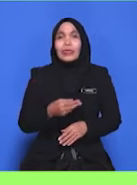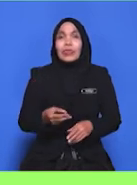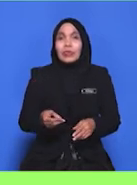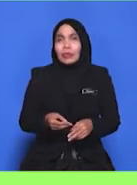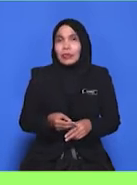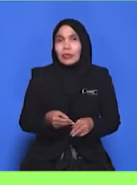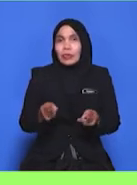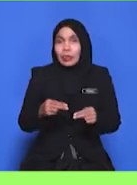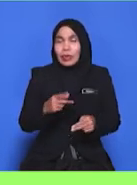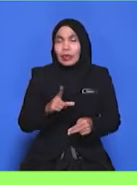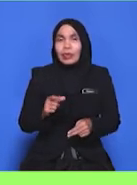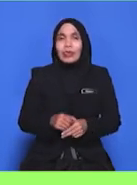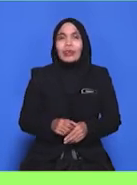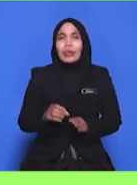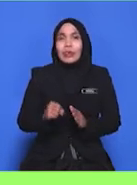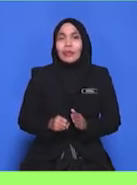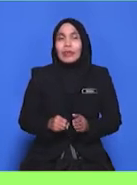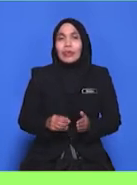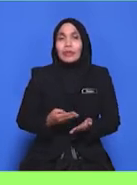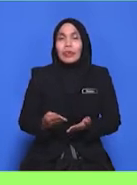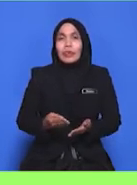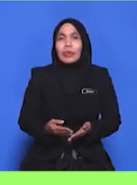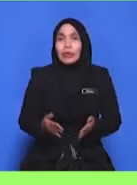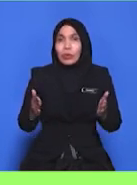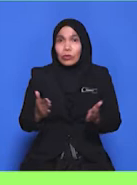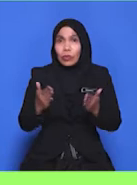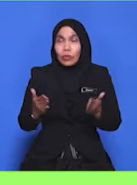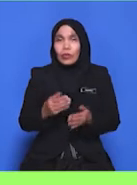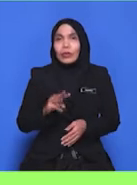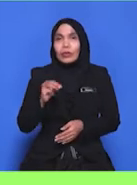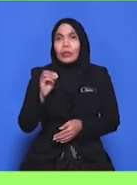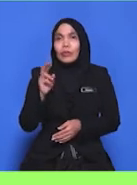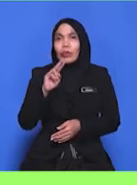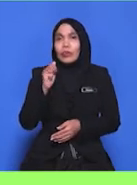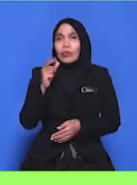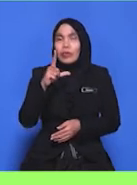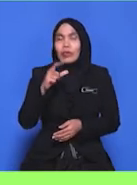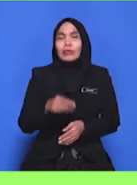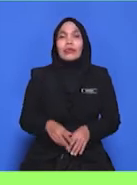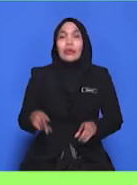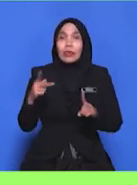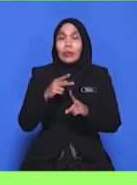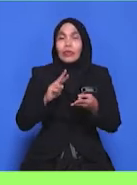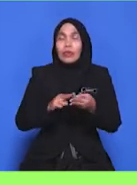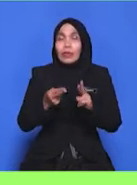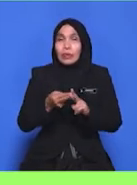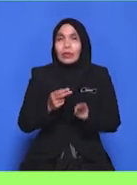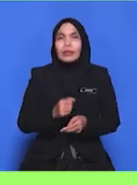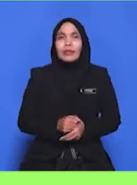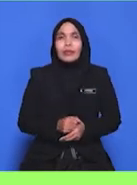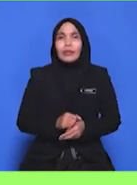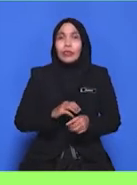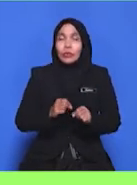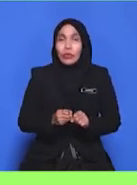sokongan moral kepada rakan-rakan supaya menanamkan semangat jihad yang tinggi dalam menuntut